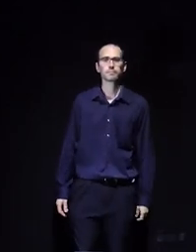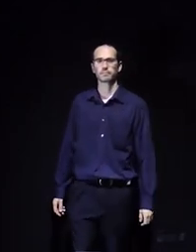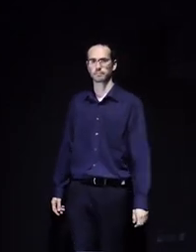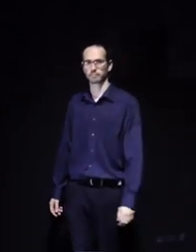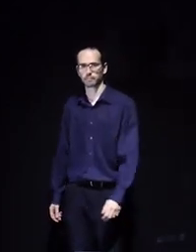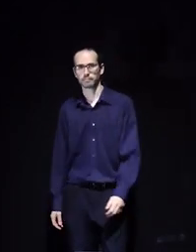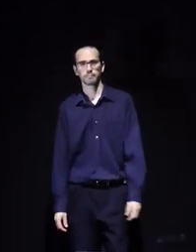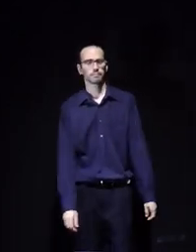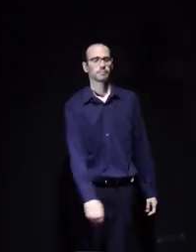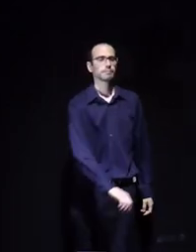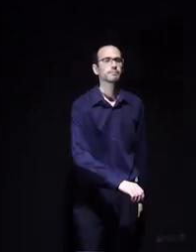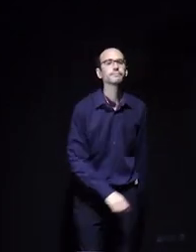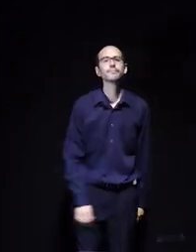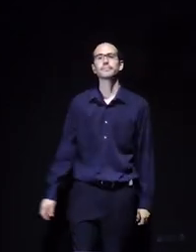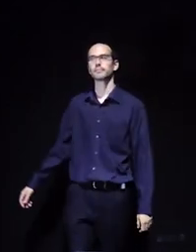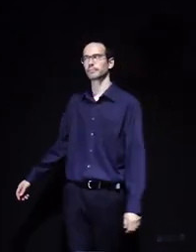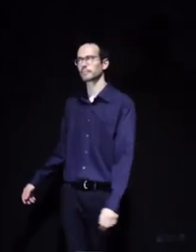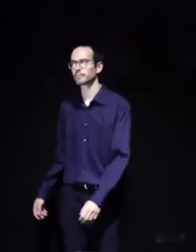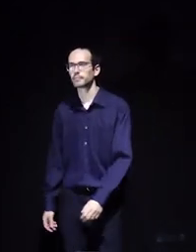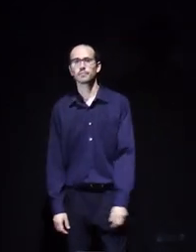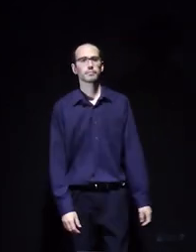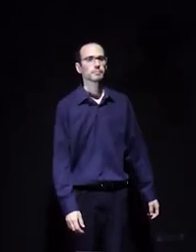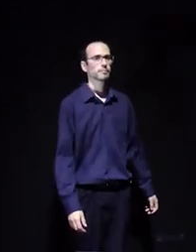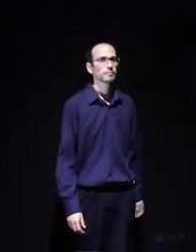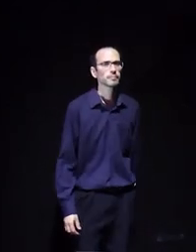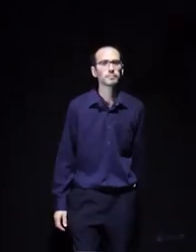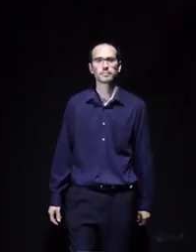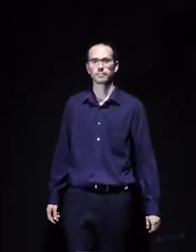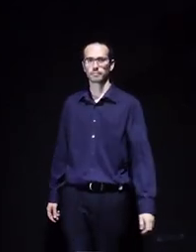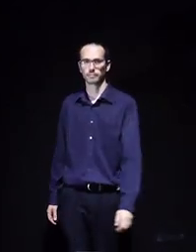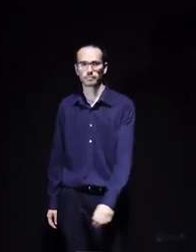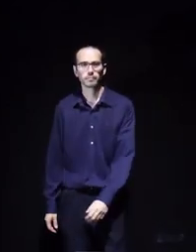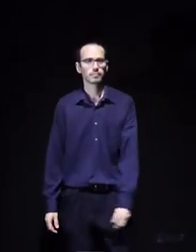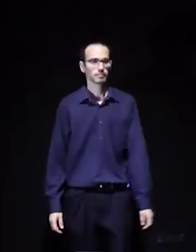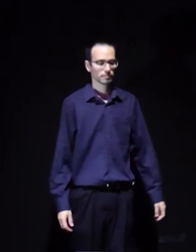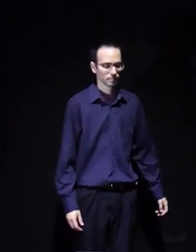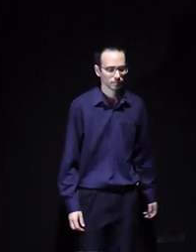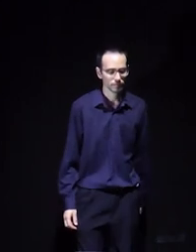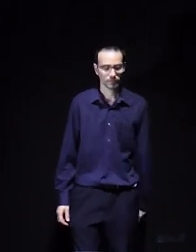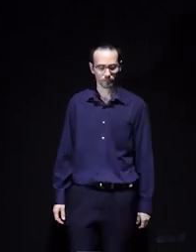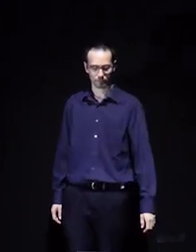baixar la mà, salvant-se pels estels de núvols per